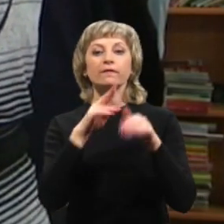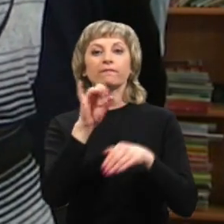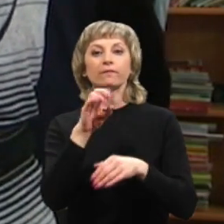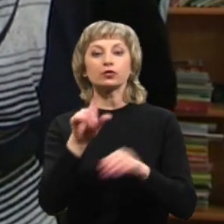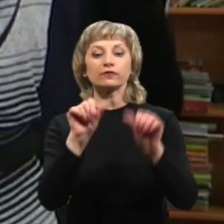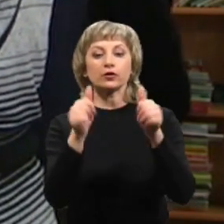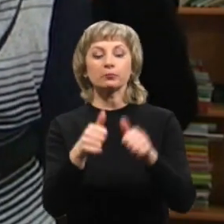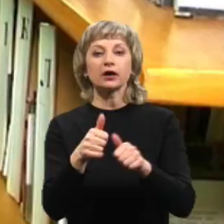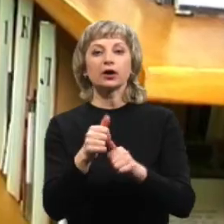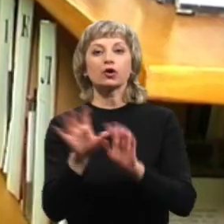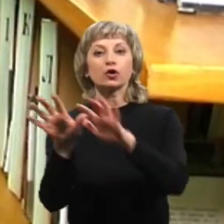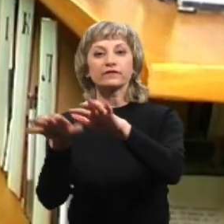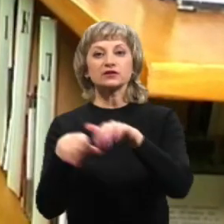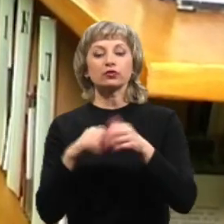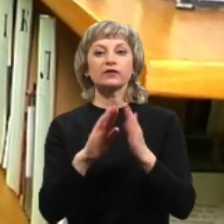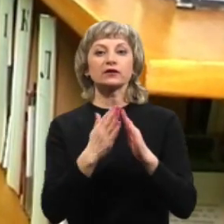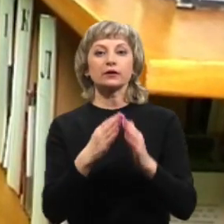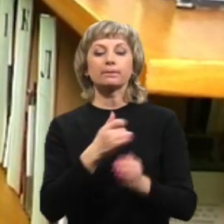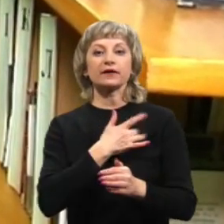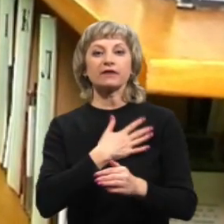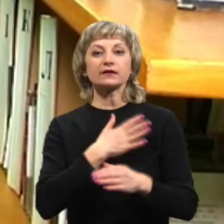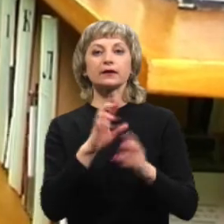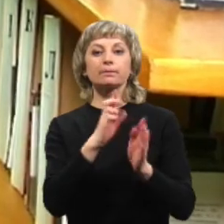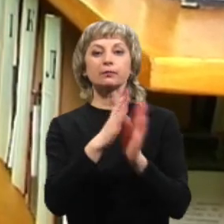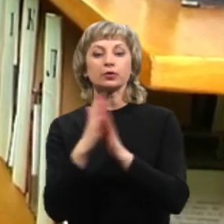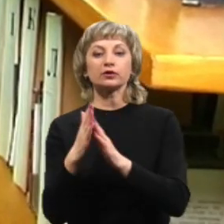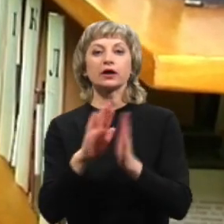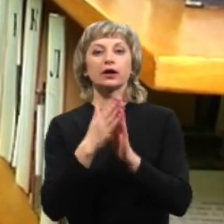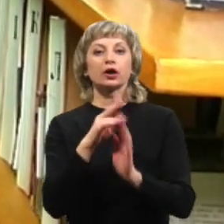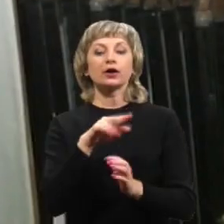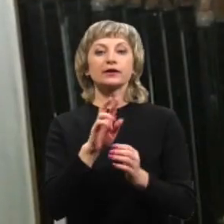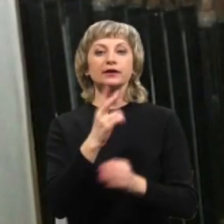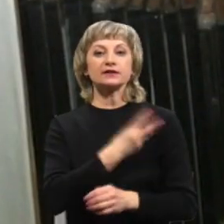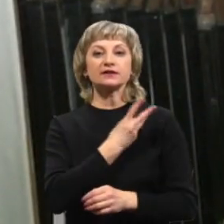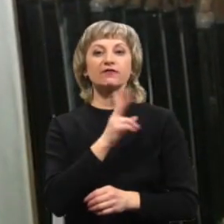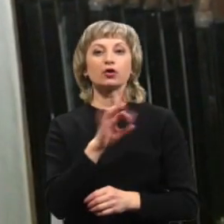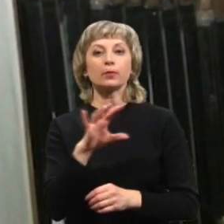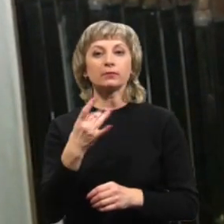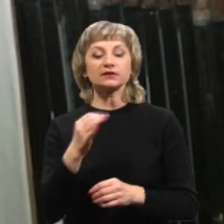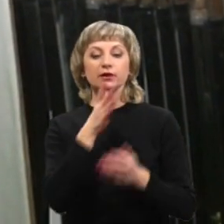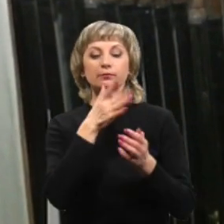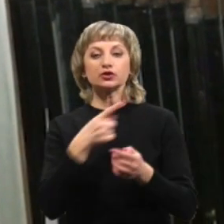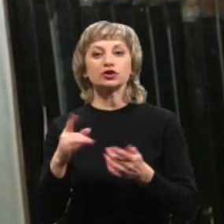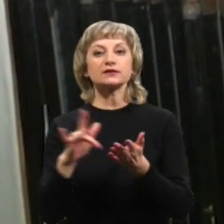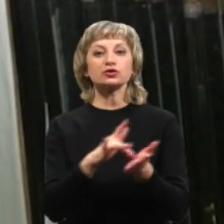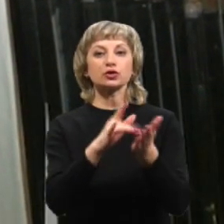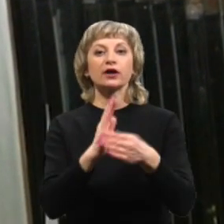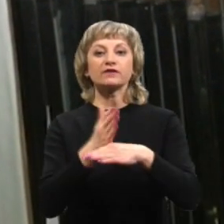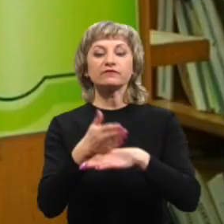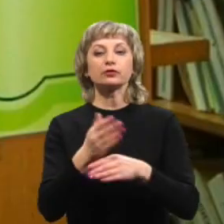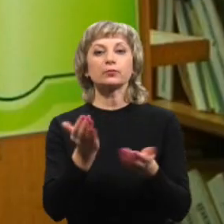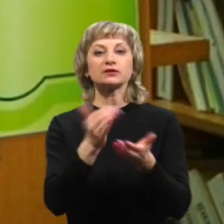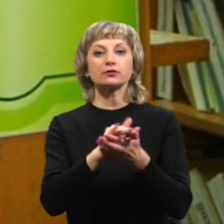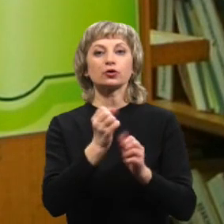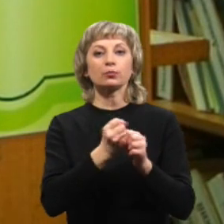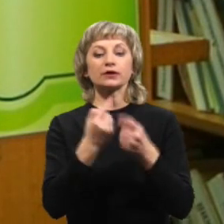формували, зокрема, з конфіскованих книжок приватних бібліотек, бібліотеки князів Любомирських. Також під час екскурсії відвідувачів познайомили з роботою